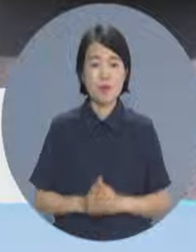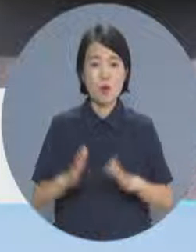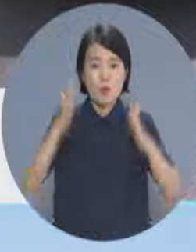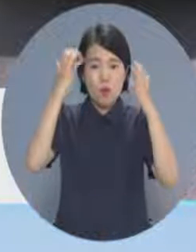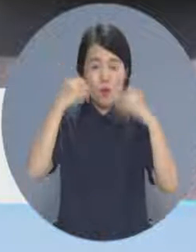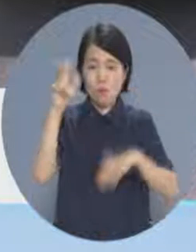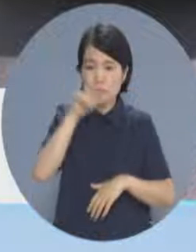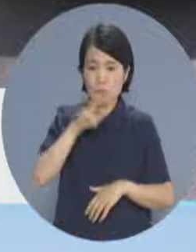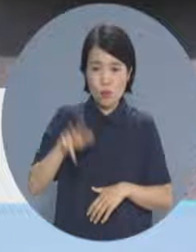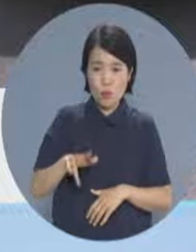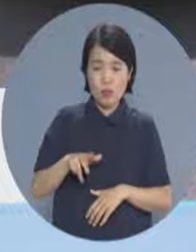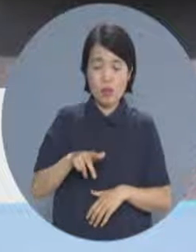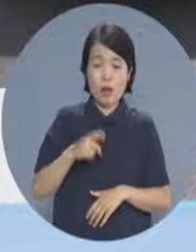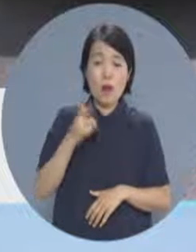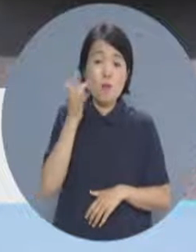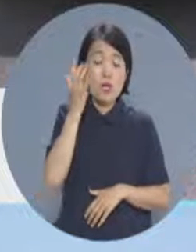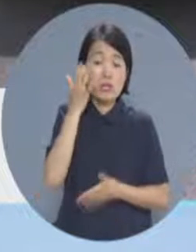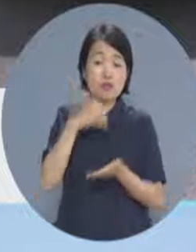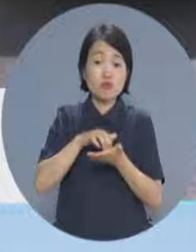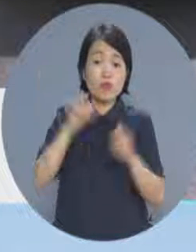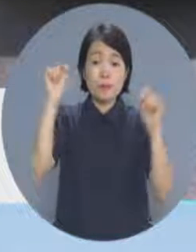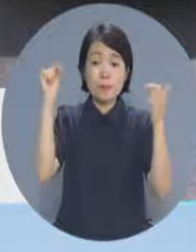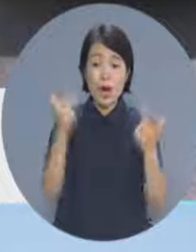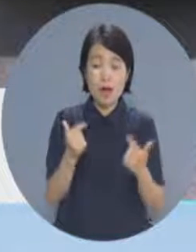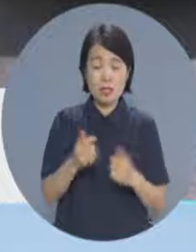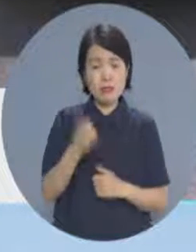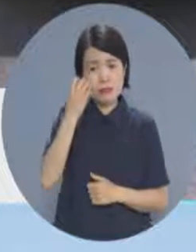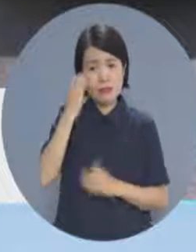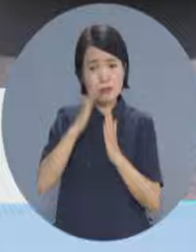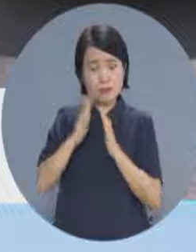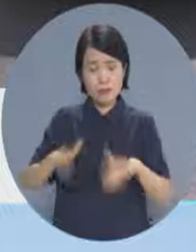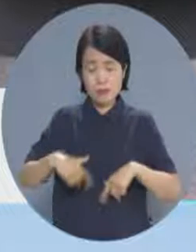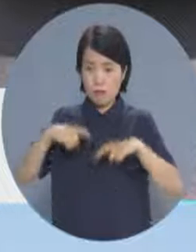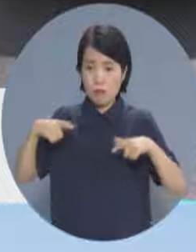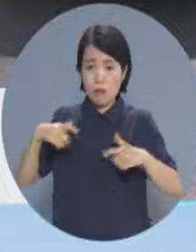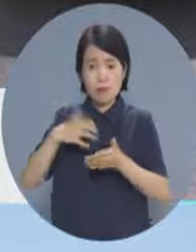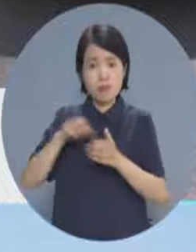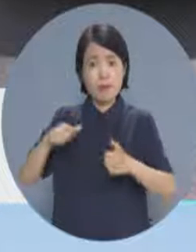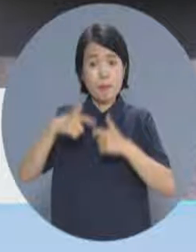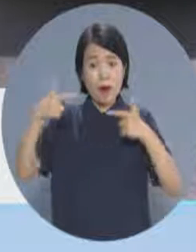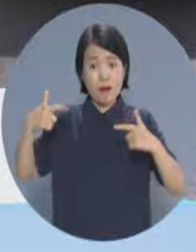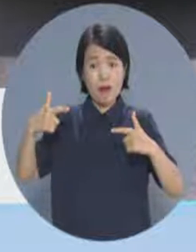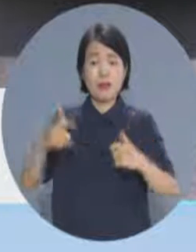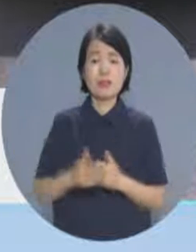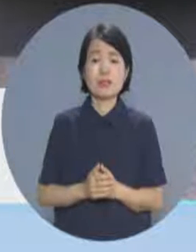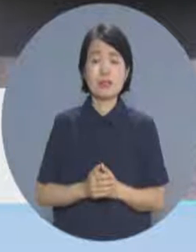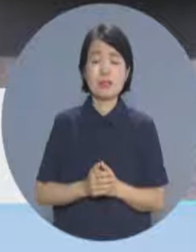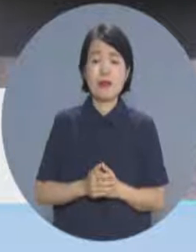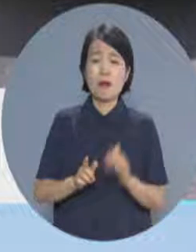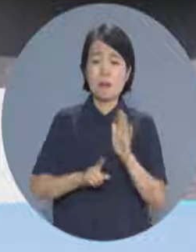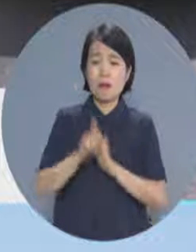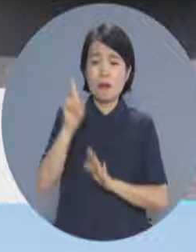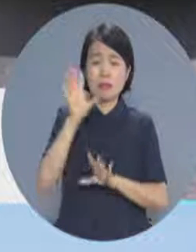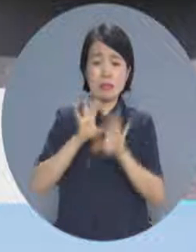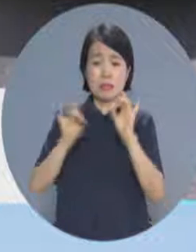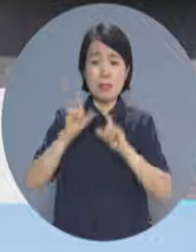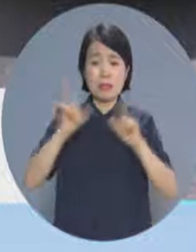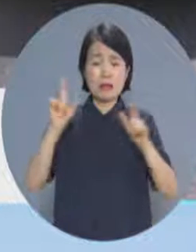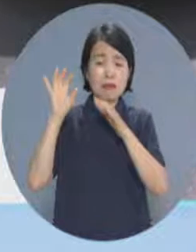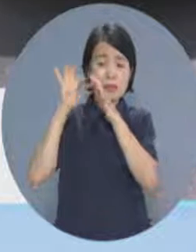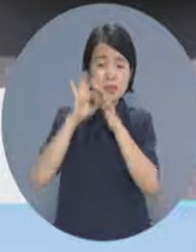올여름 전국적으로 모기 개체 수가 줄었지만 유독 전남 지역에만 늘고 있습니다. 고온다습한 날씨가